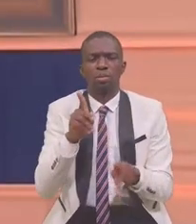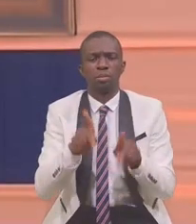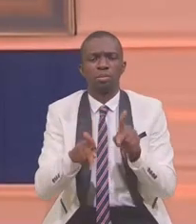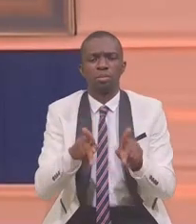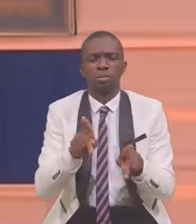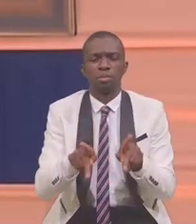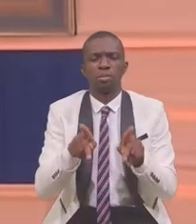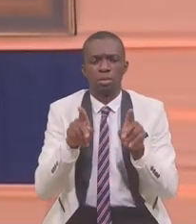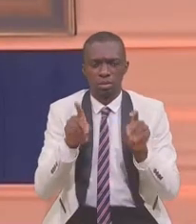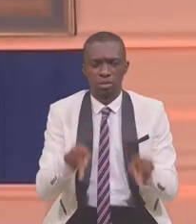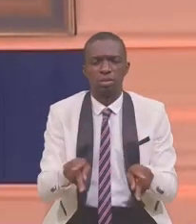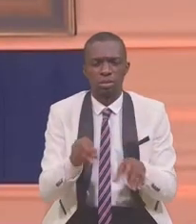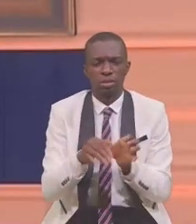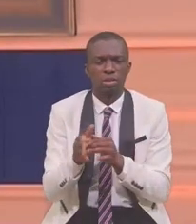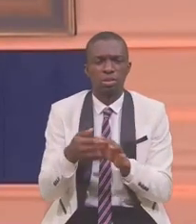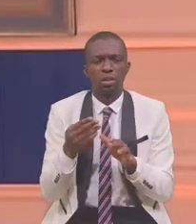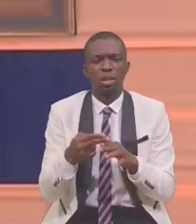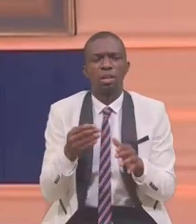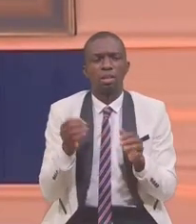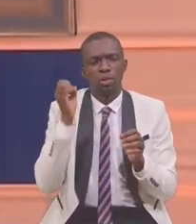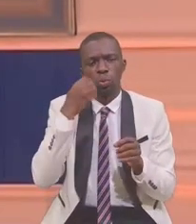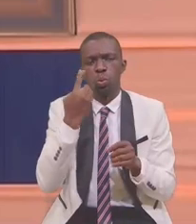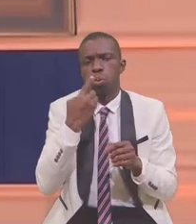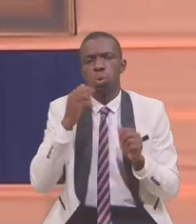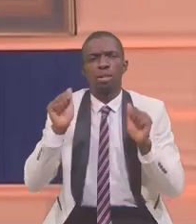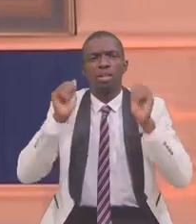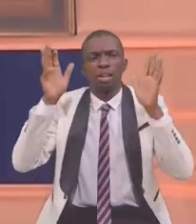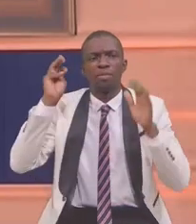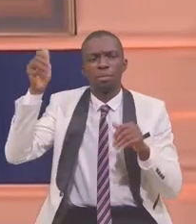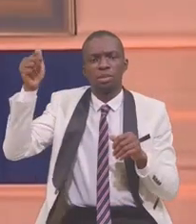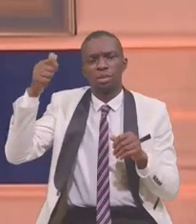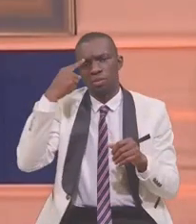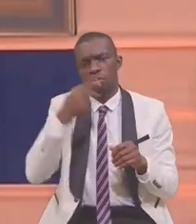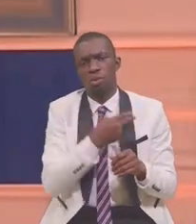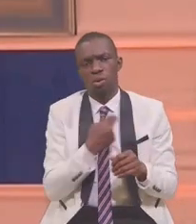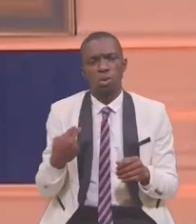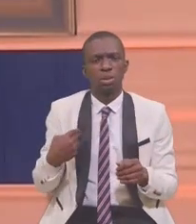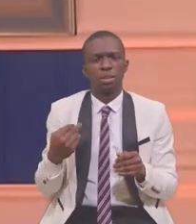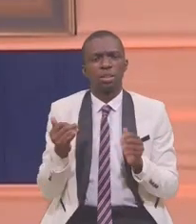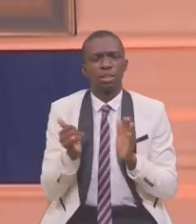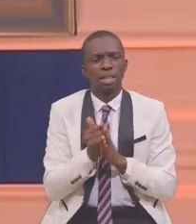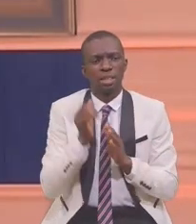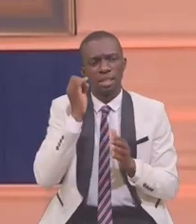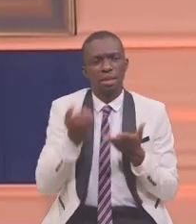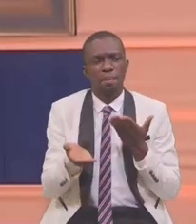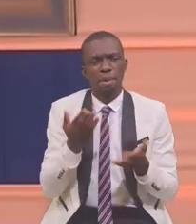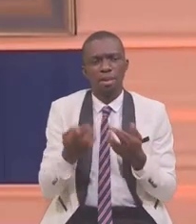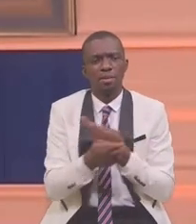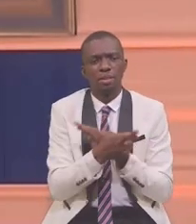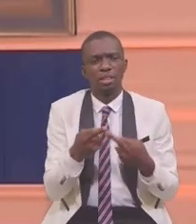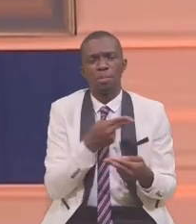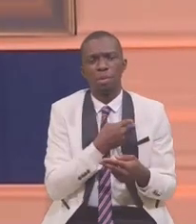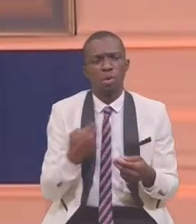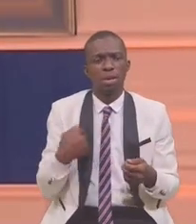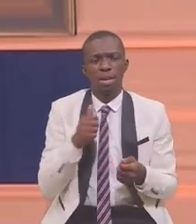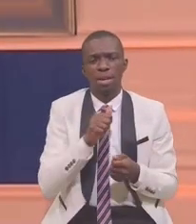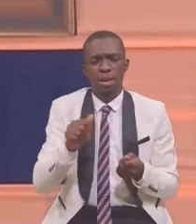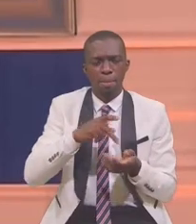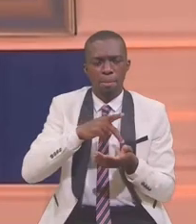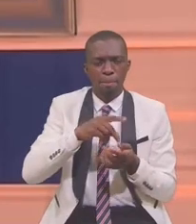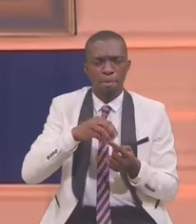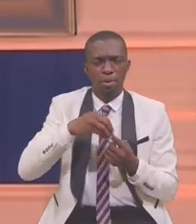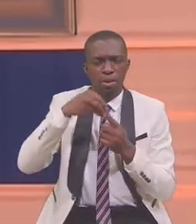nous, afin de nous racheter de toute iniquité et de se faire un peuple qui lui appartienne, purifié par lui et zélé pour